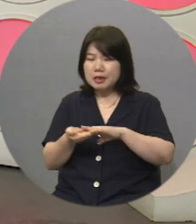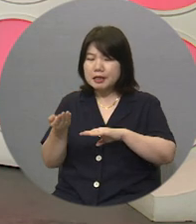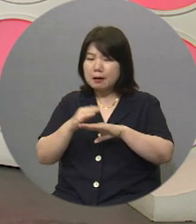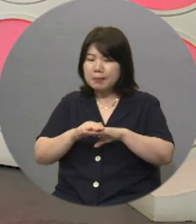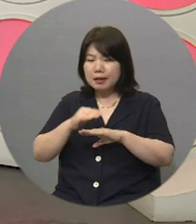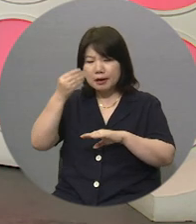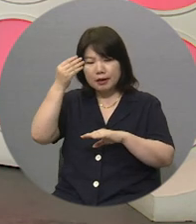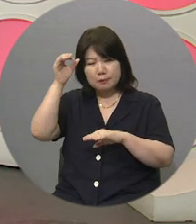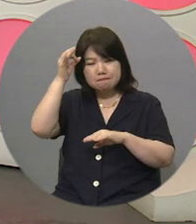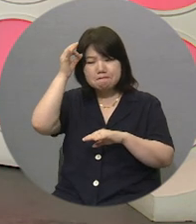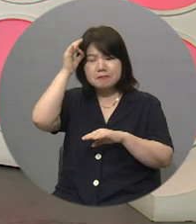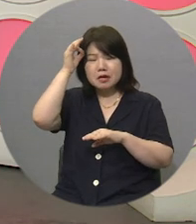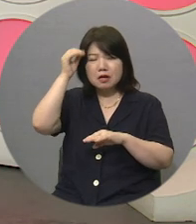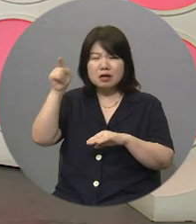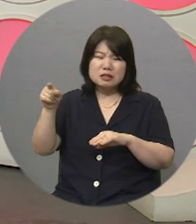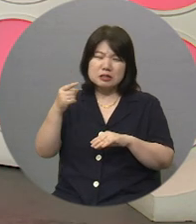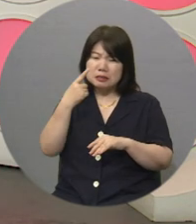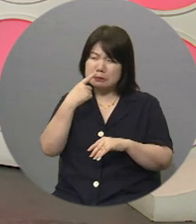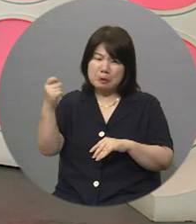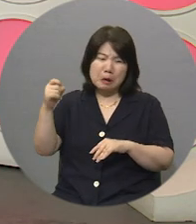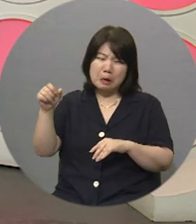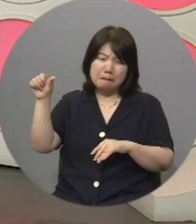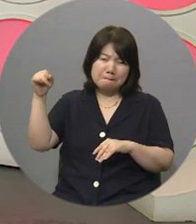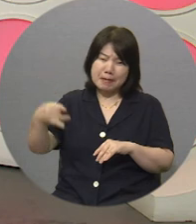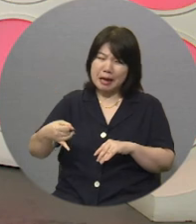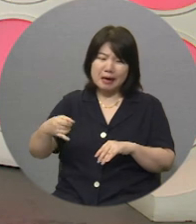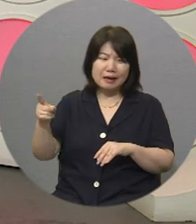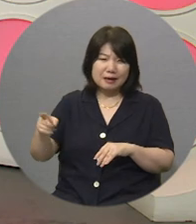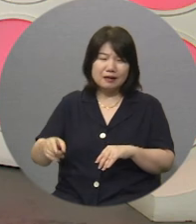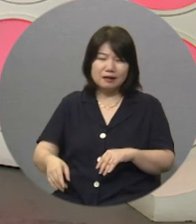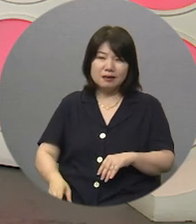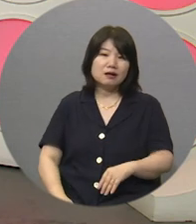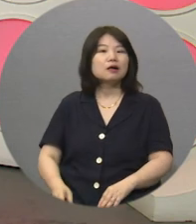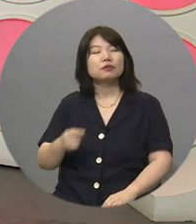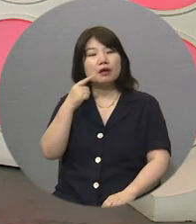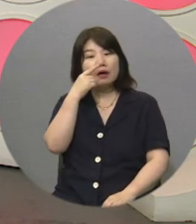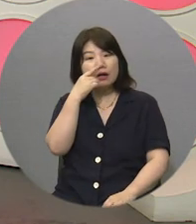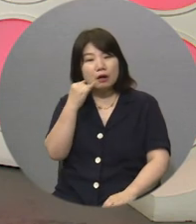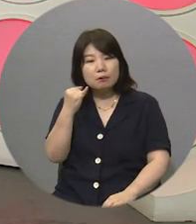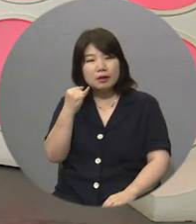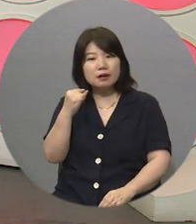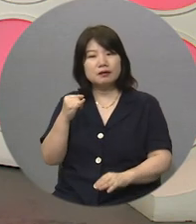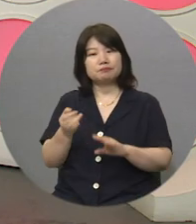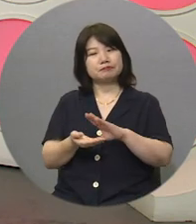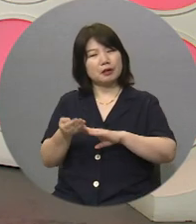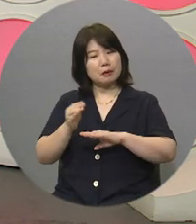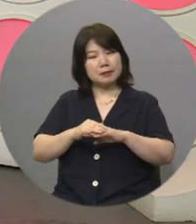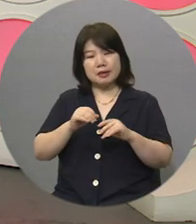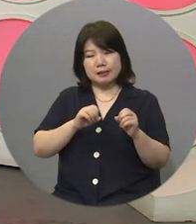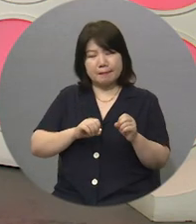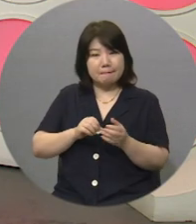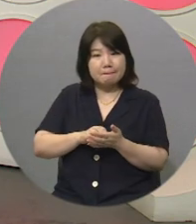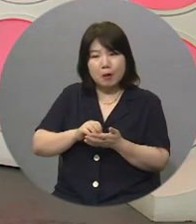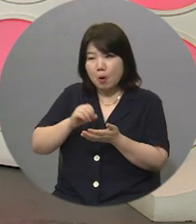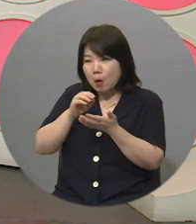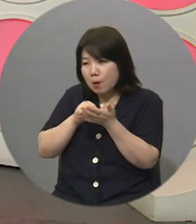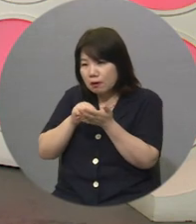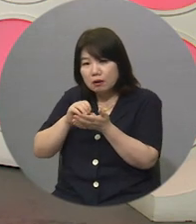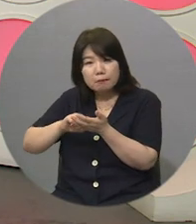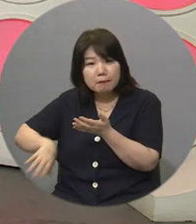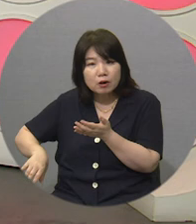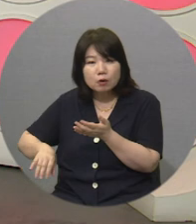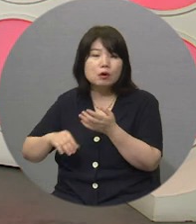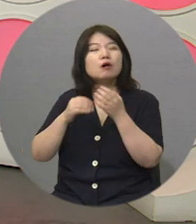엄마는 멋부릴 줄 모른다고 생각했습니다. 저는 그런 엄마의 양말을 몰래 버리고 따뜻하고